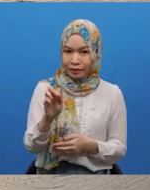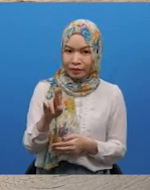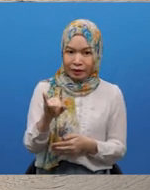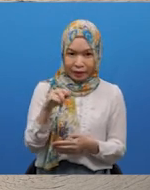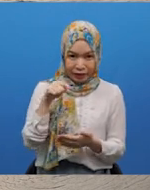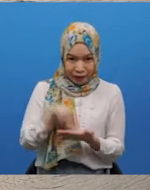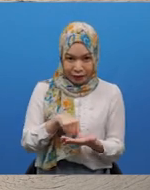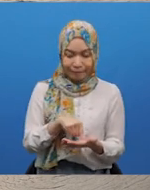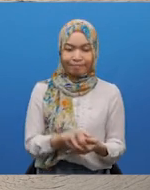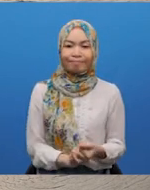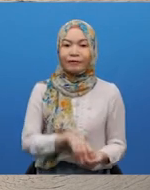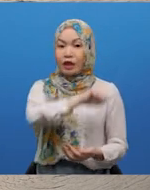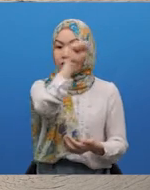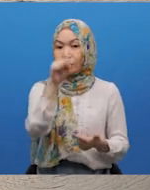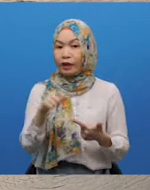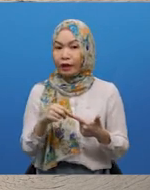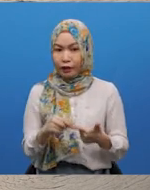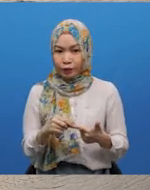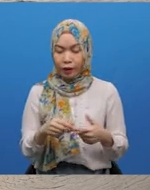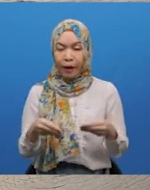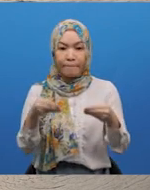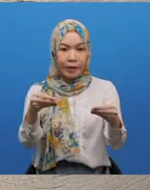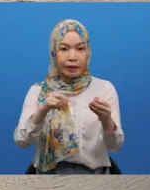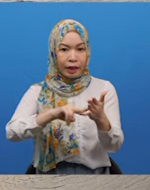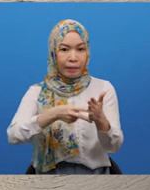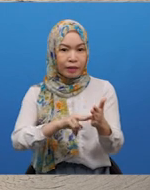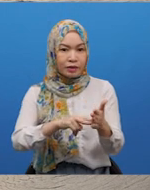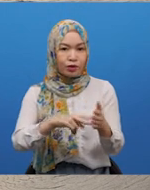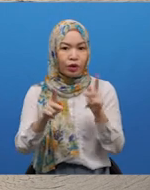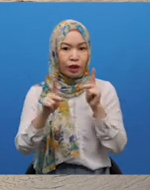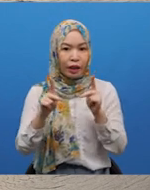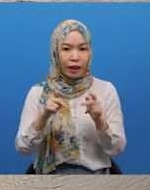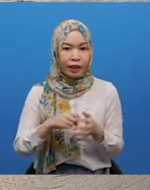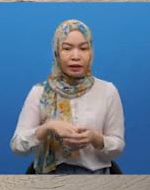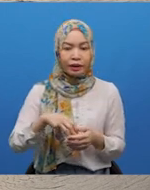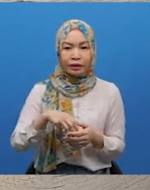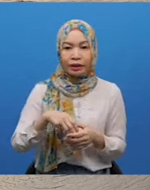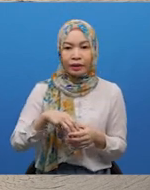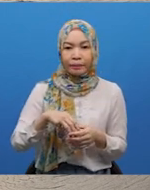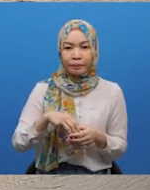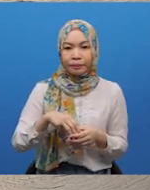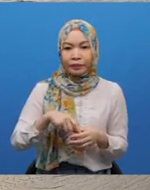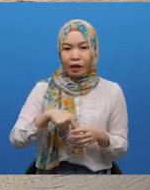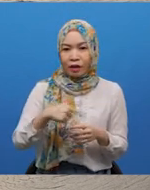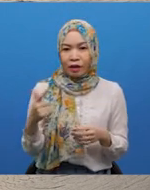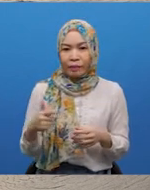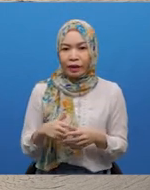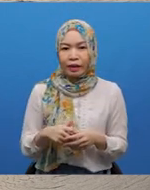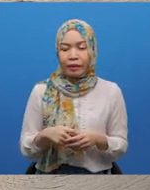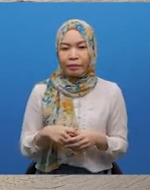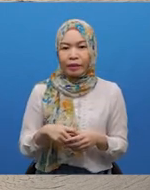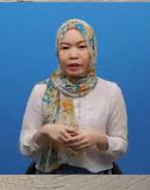Soalan kedua, berikan maksud rangkai kata melimpah ngadil dagang senteri.